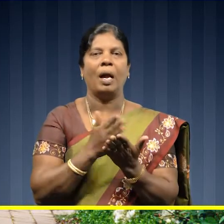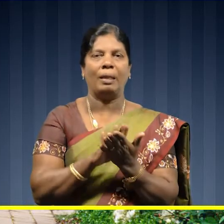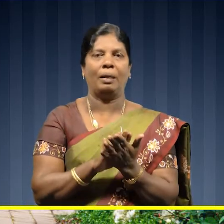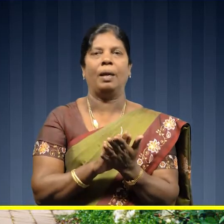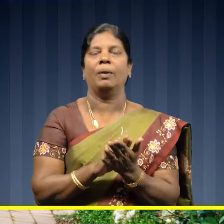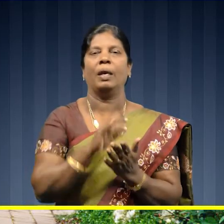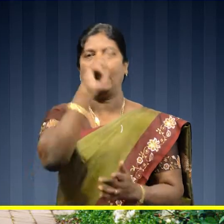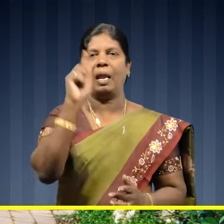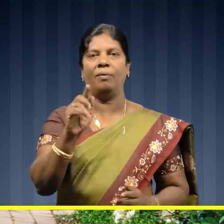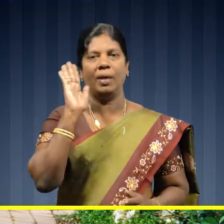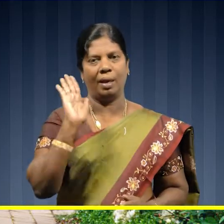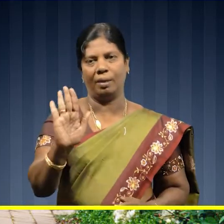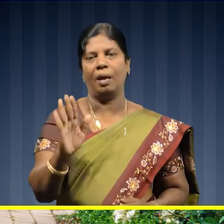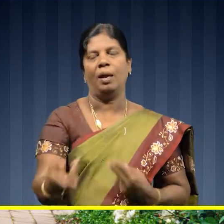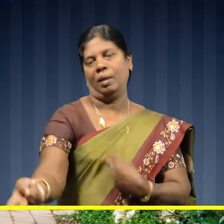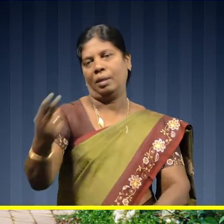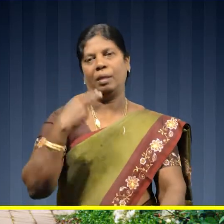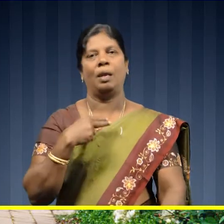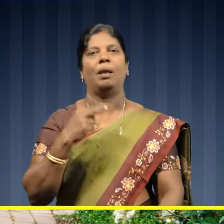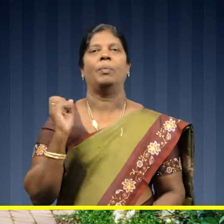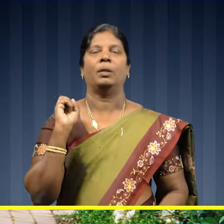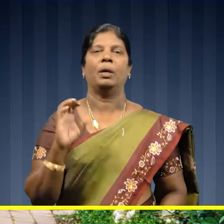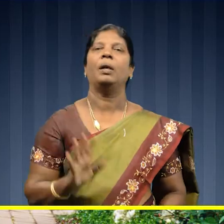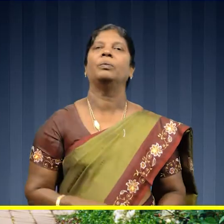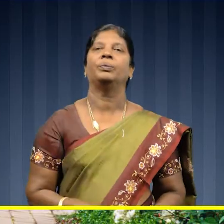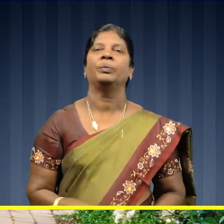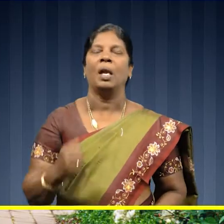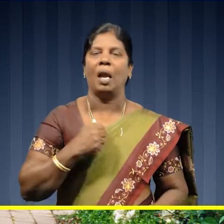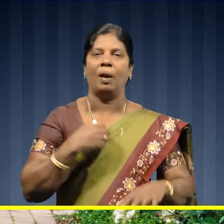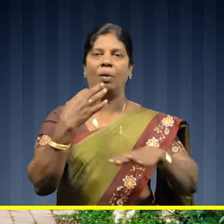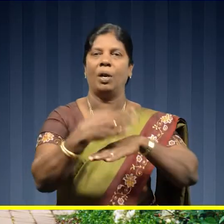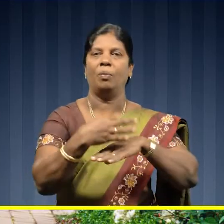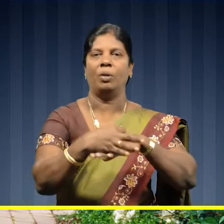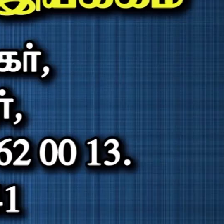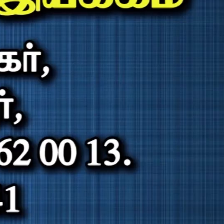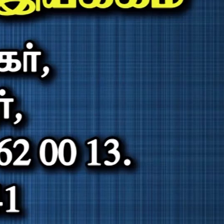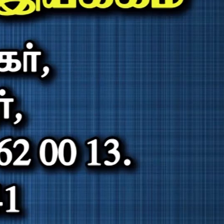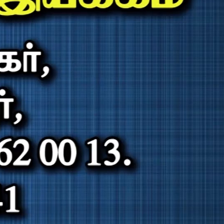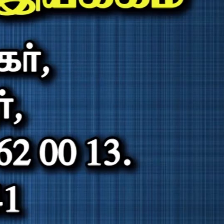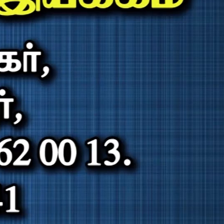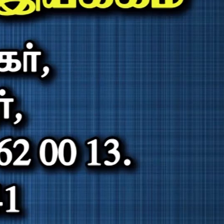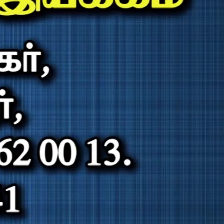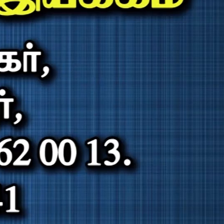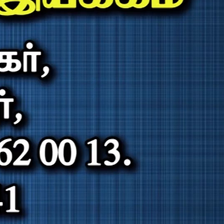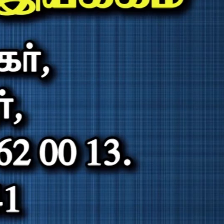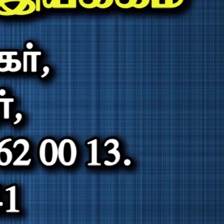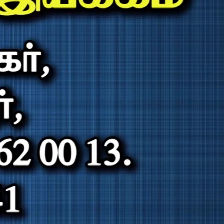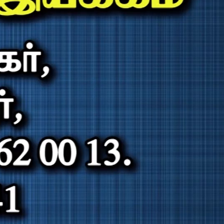உங்கள் கருத்துக்களையும் கேள்விகளையும் எங்களுக்கு தெரியப்படுத்துங்கள். எங்கள் முகவரி: ஒளியும் வாழ்வும்